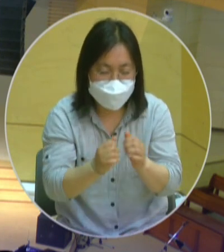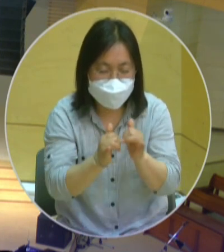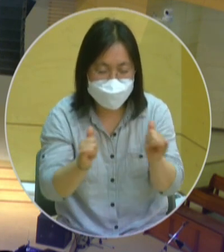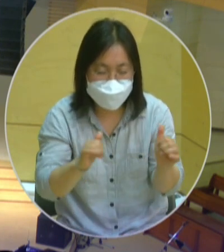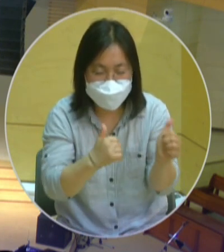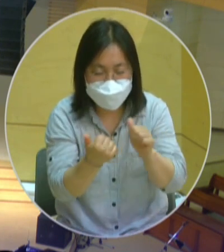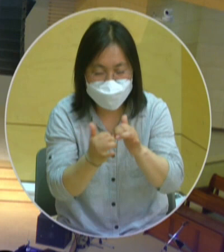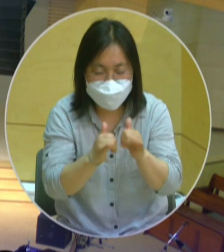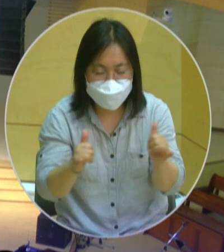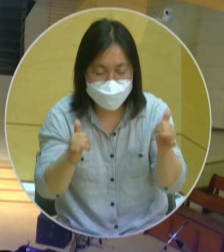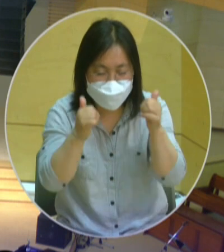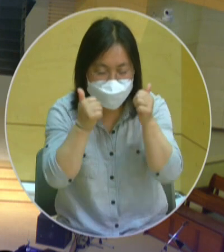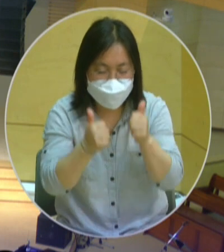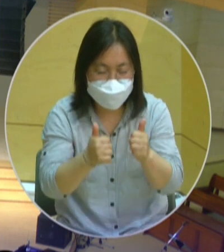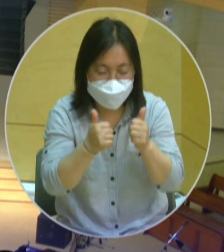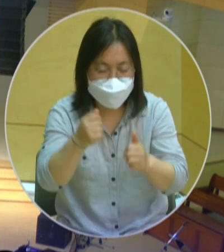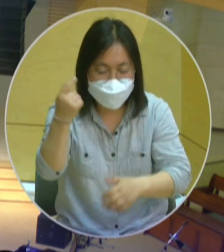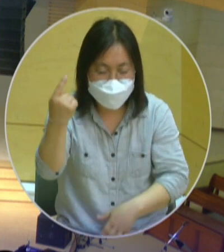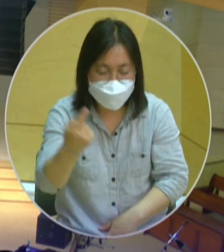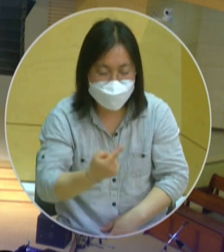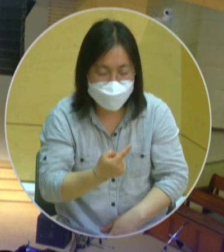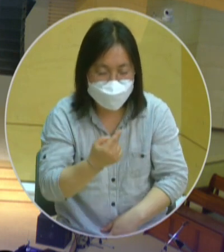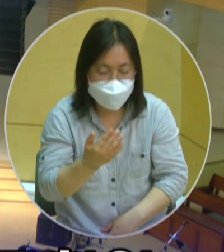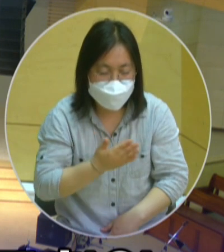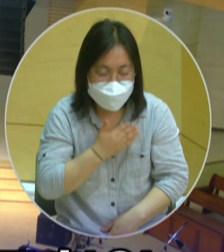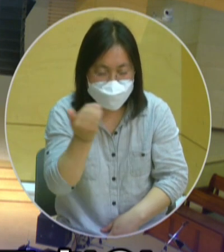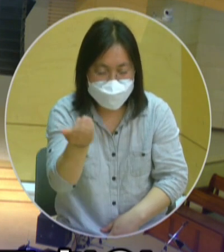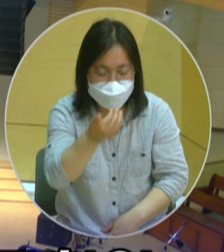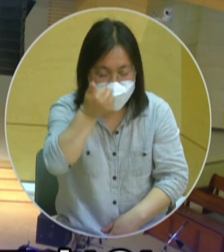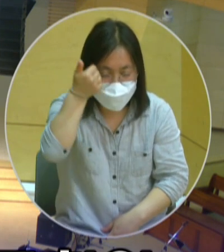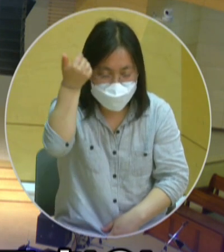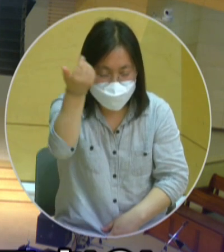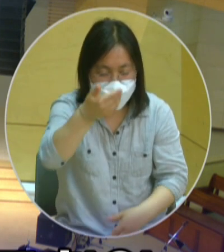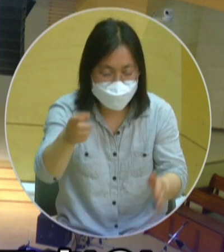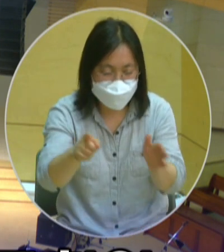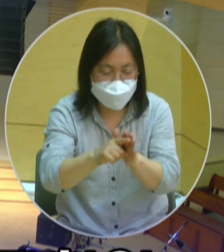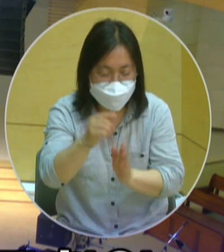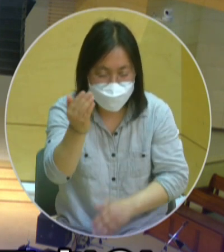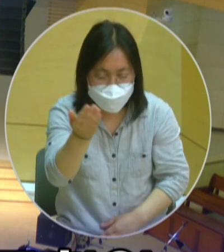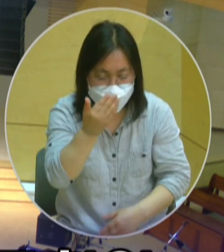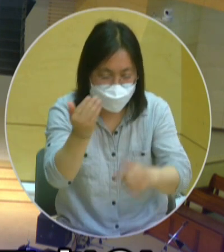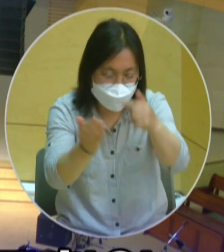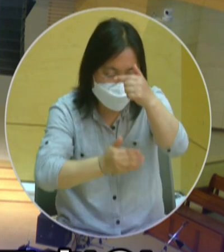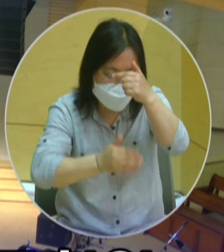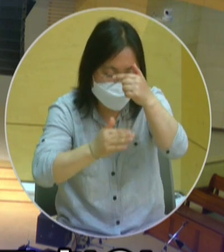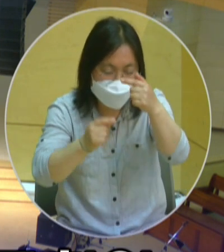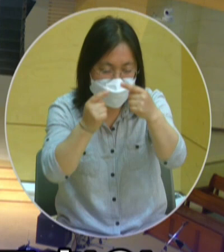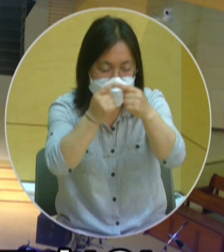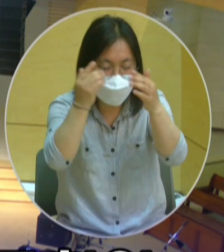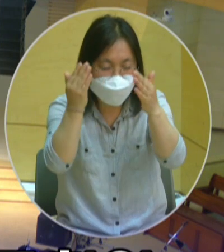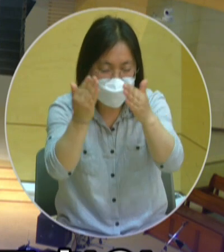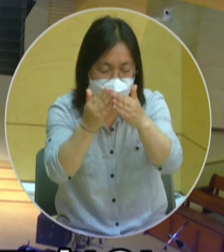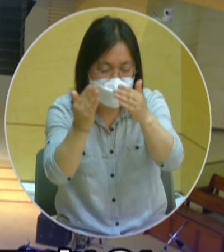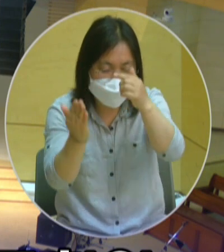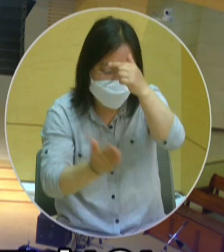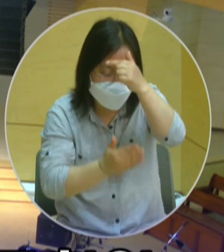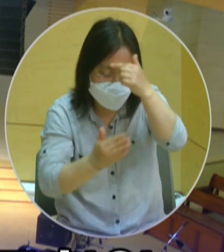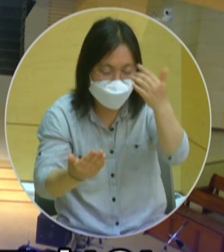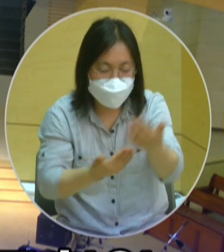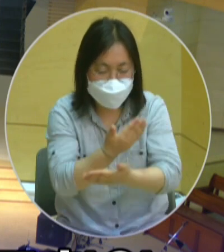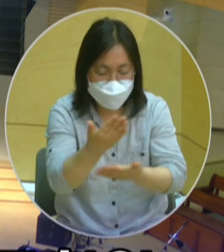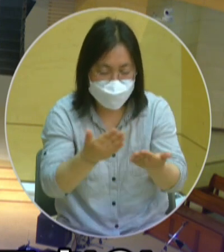거기로부터 살아있는 자와 죽은 자를 심판하러 오십니다. 나는 성령을 믿으며 거룩한